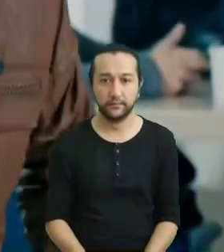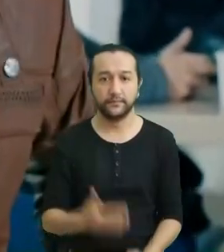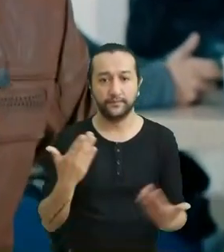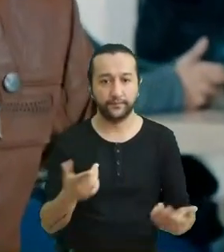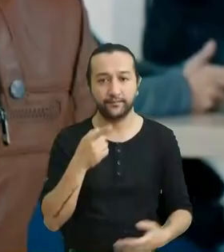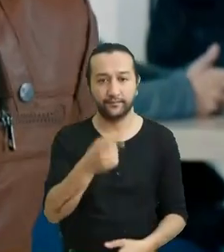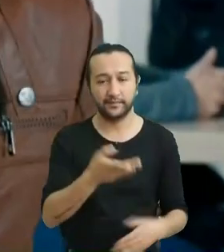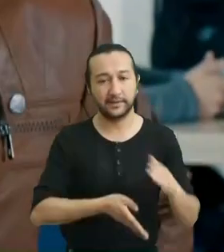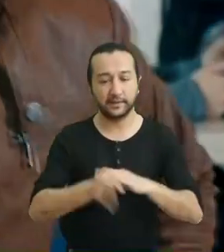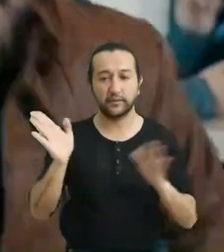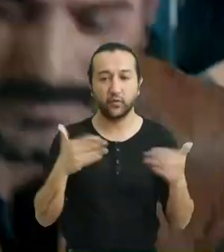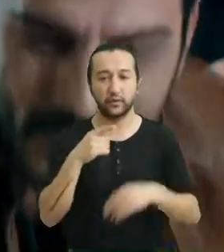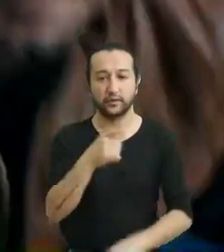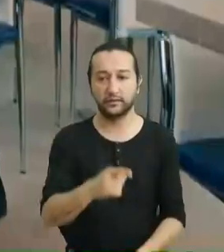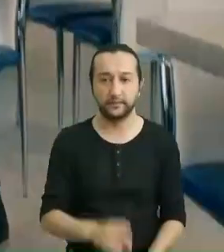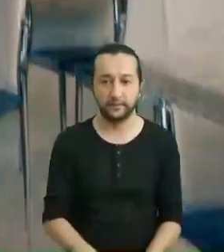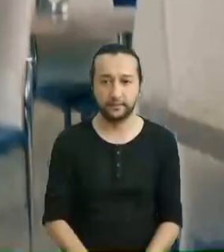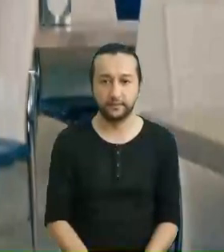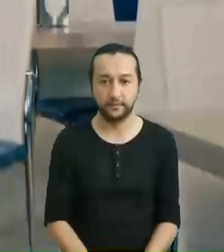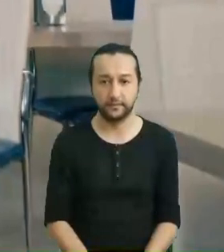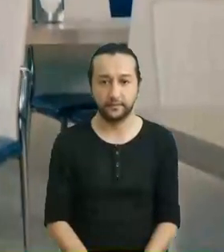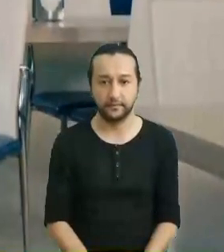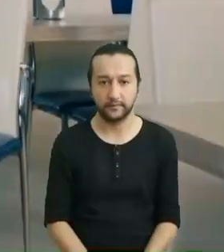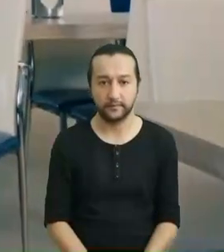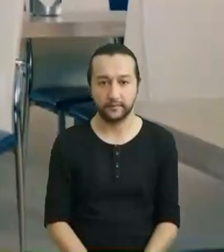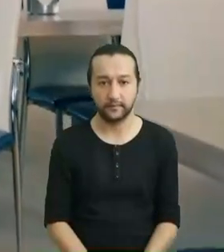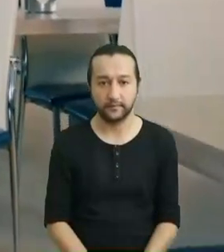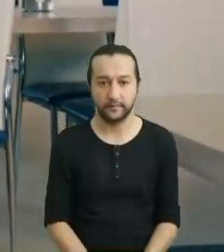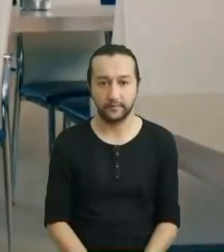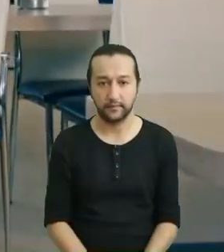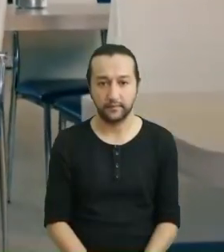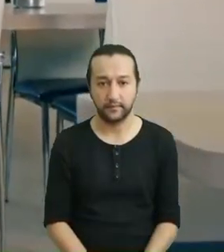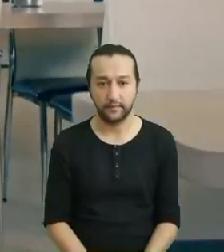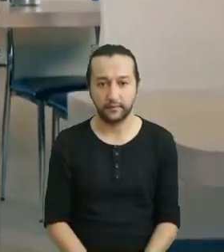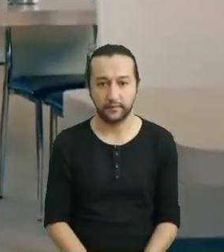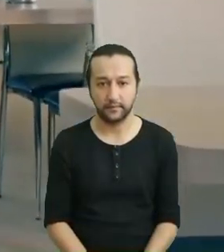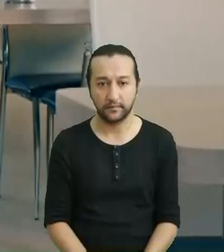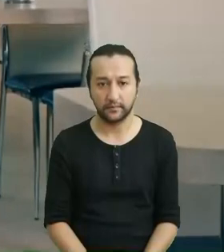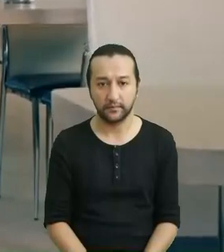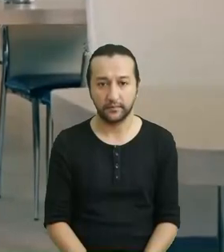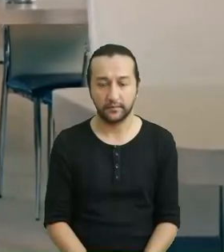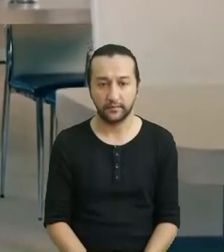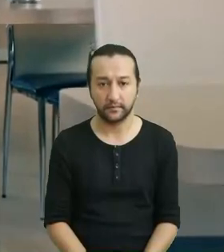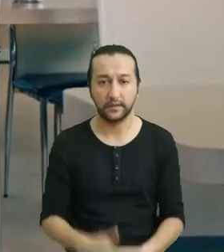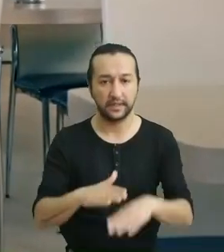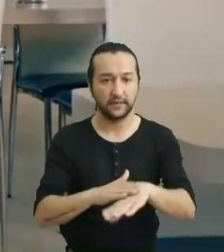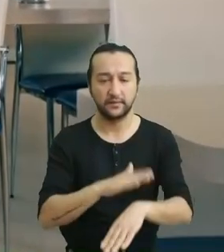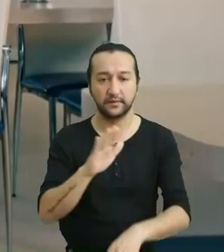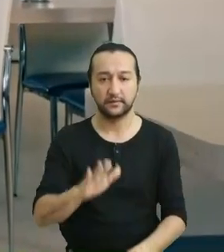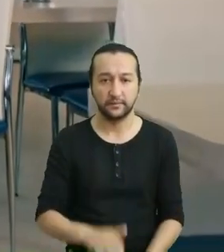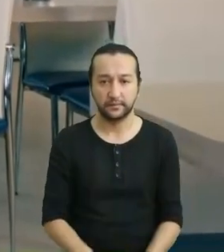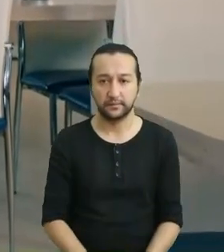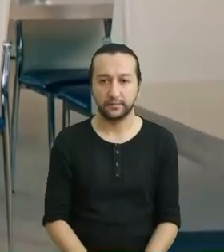Odana çıkarayım seni. Hamza gülümseyerek ellerini mont cebine soktu. Hızlıca kalkıp İbrahim'in ayağını tuttu.